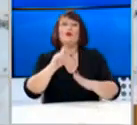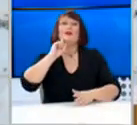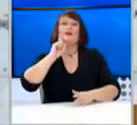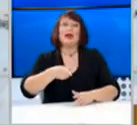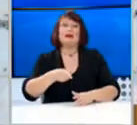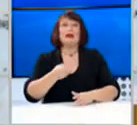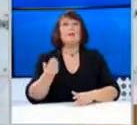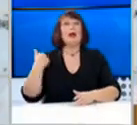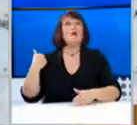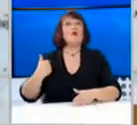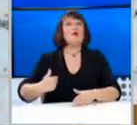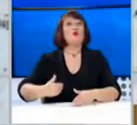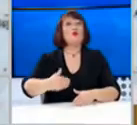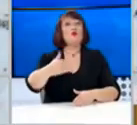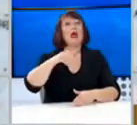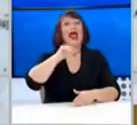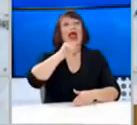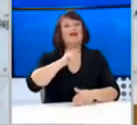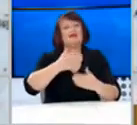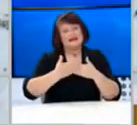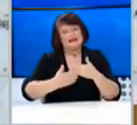λήξη των εργασιών της Πρώτης Συνόδου.